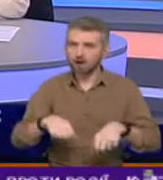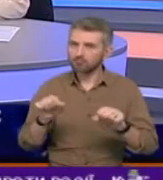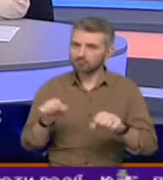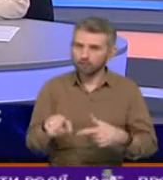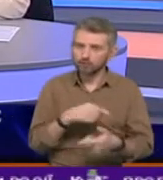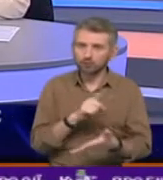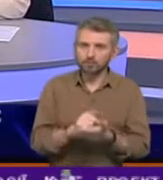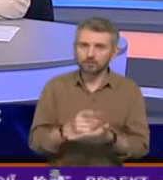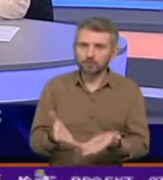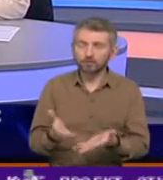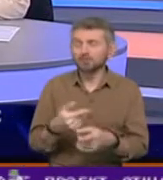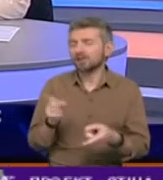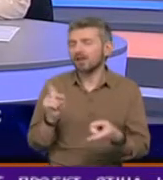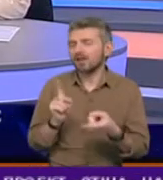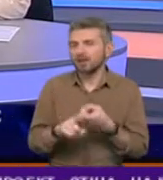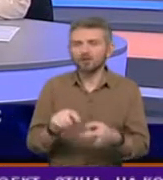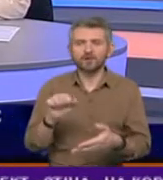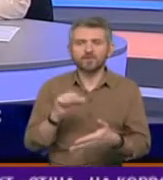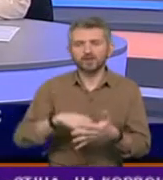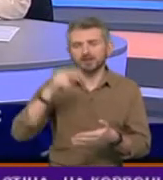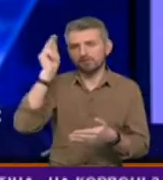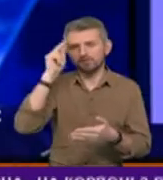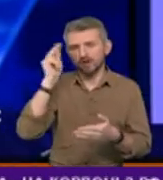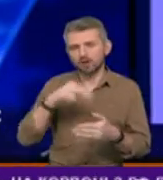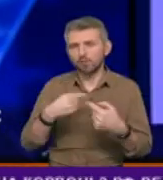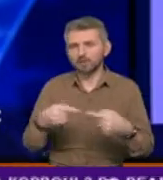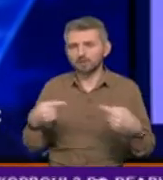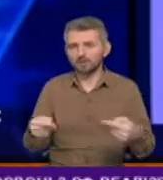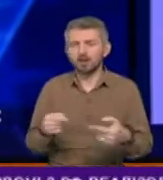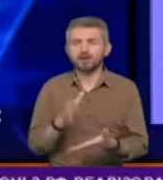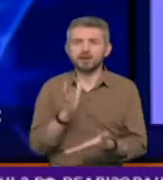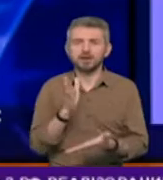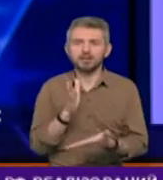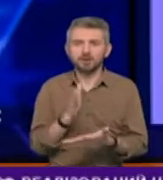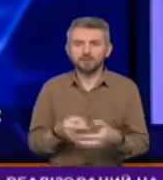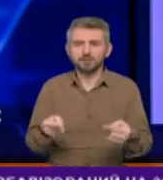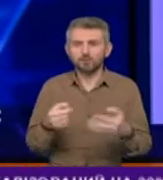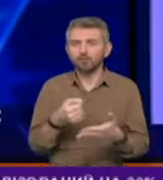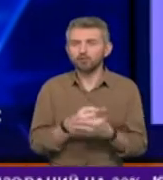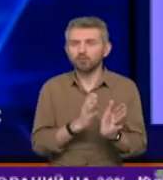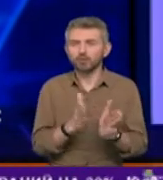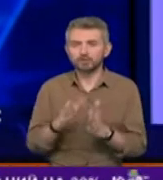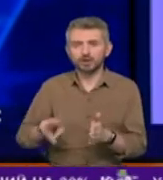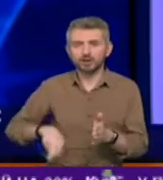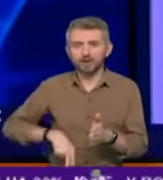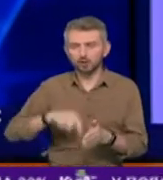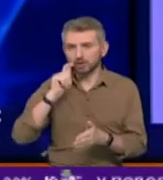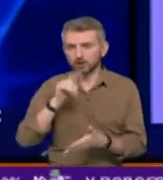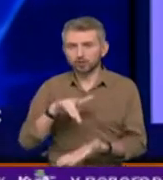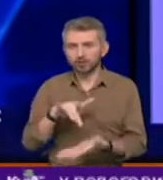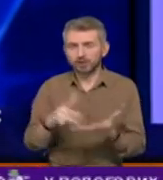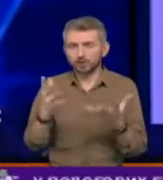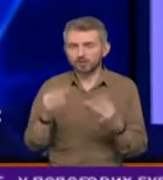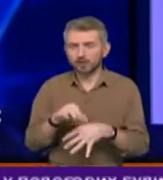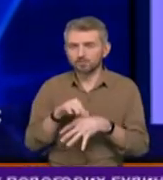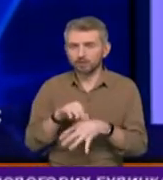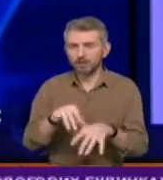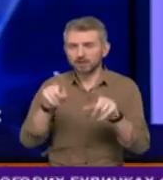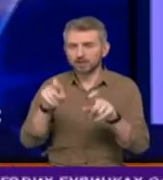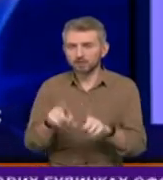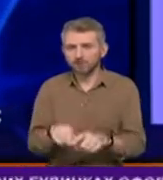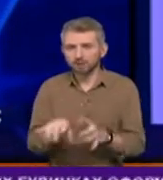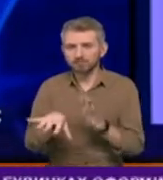для людини це буде достатньо, щоб вибирати української мови. Я хочу додати, що нещодавно Центр CEDUS, якщо не помиляюсь, робив дослідження,